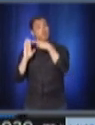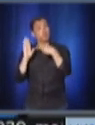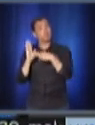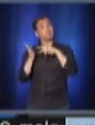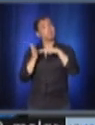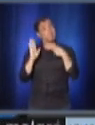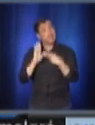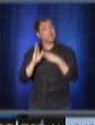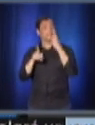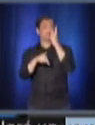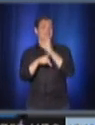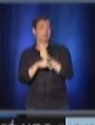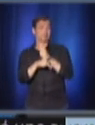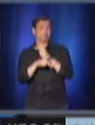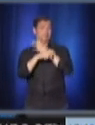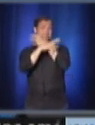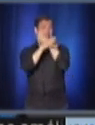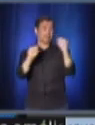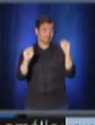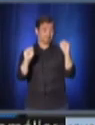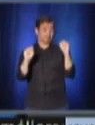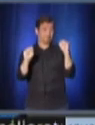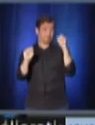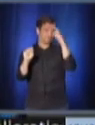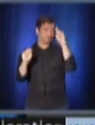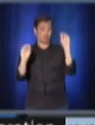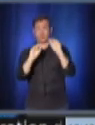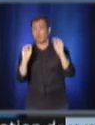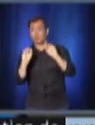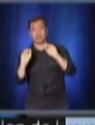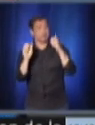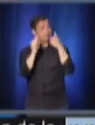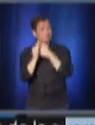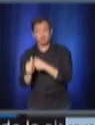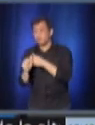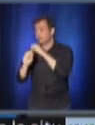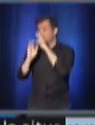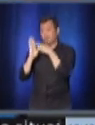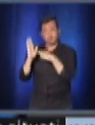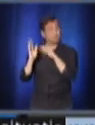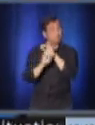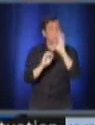les respectons pas, nous aurons des éclosions, des flambées d'éclosions.